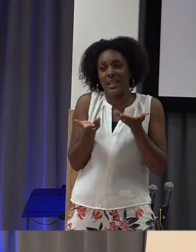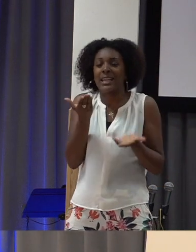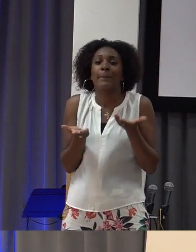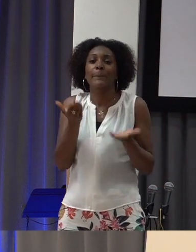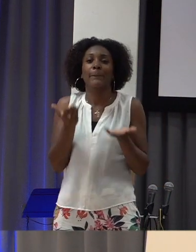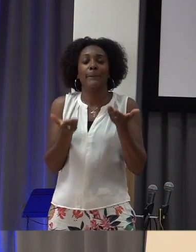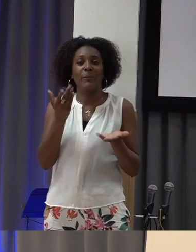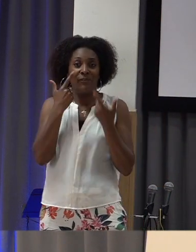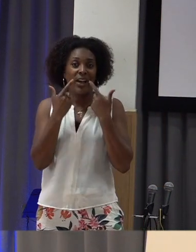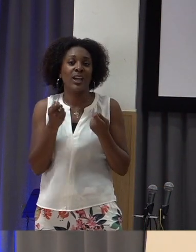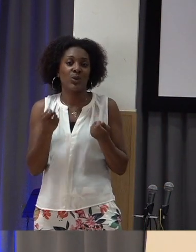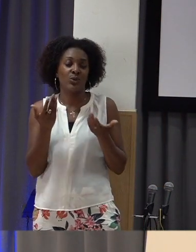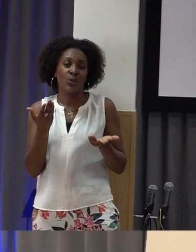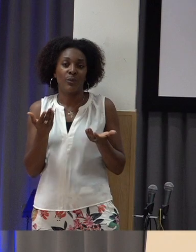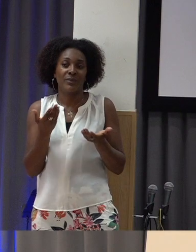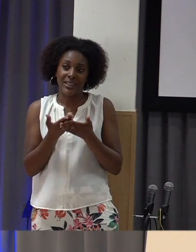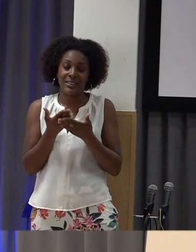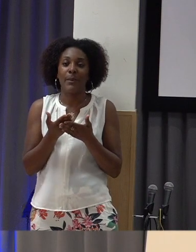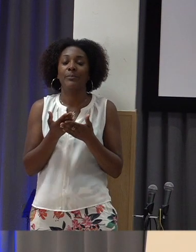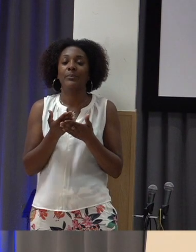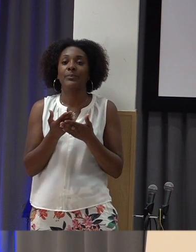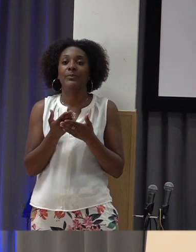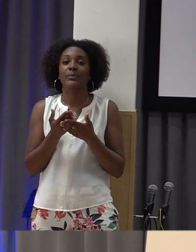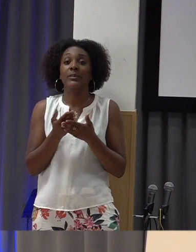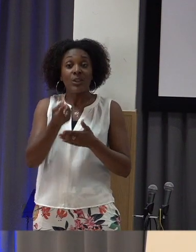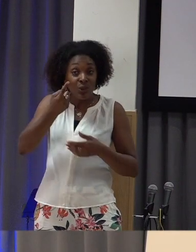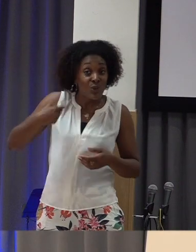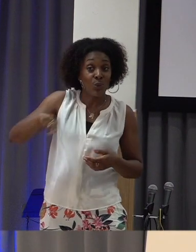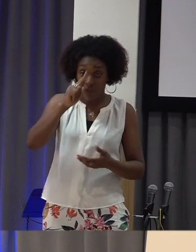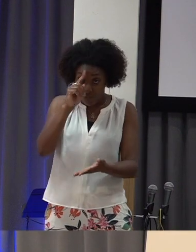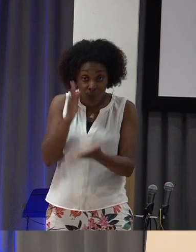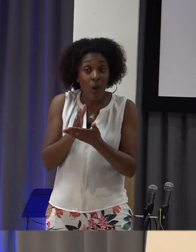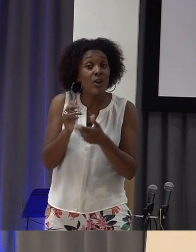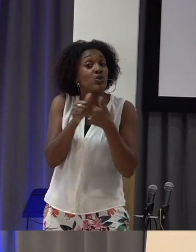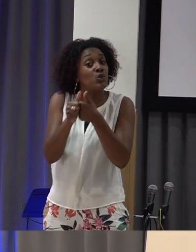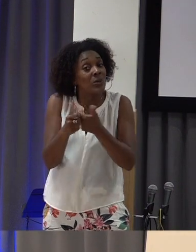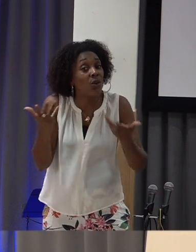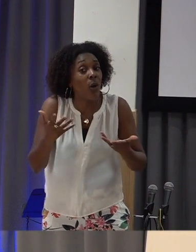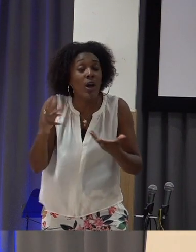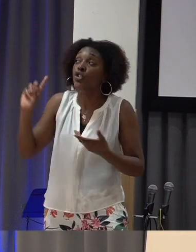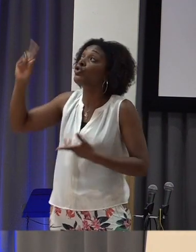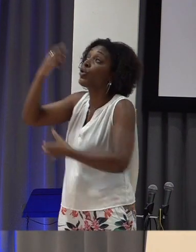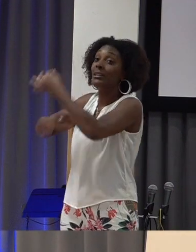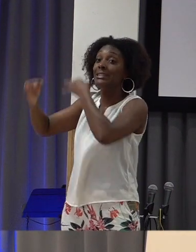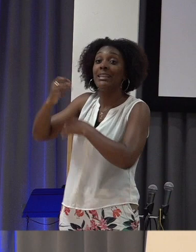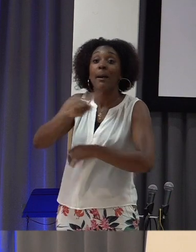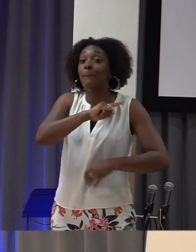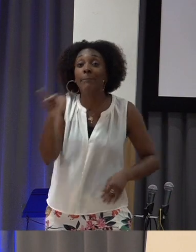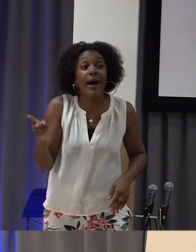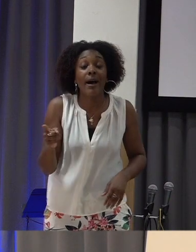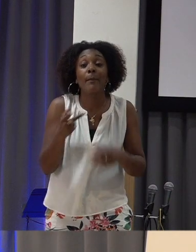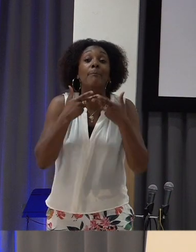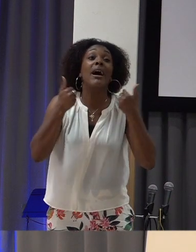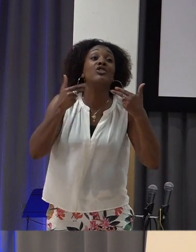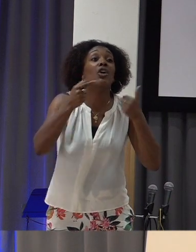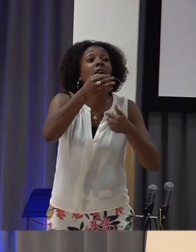va nous porter jusqu'au bout du voyage terrestre. Notre foi est basée sur ce que Dieu dit, non pas sur ce que le pasteur interprète.